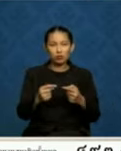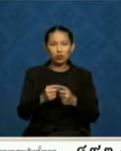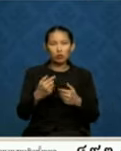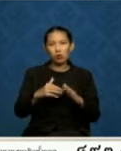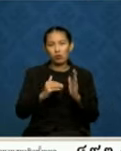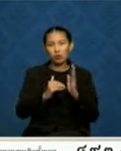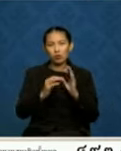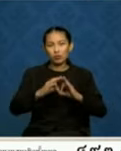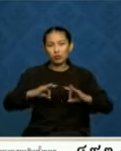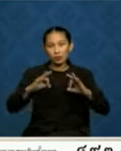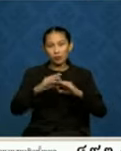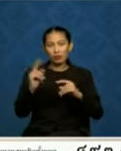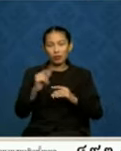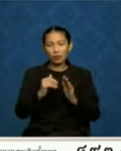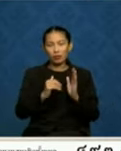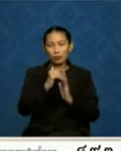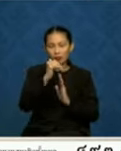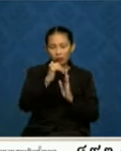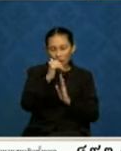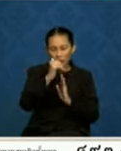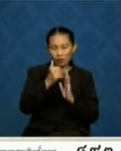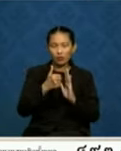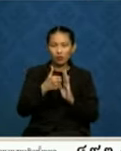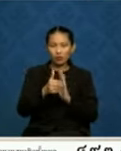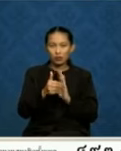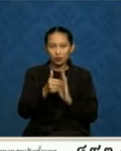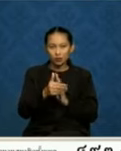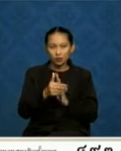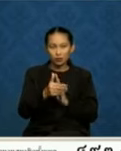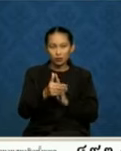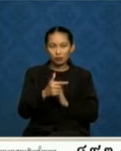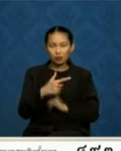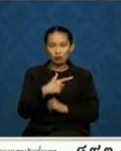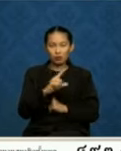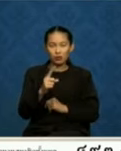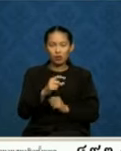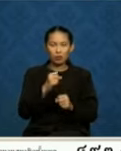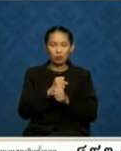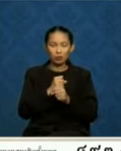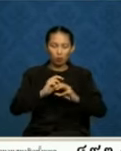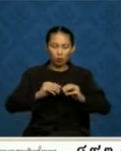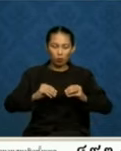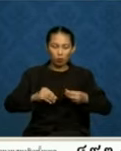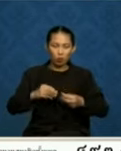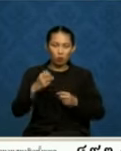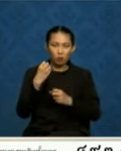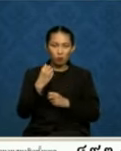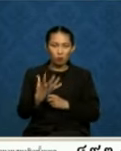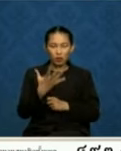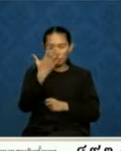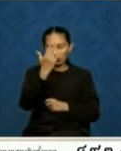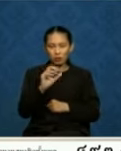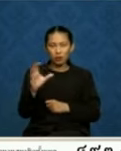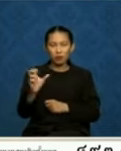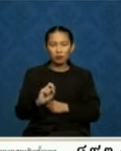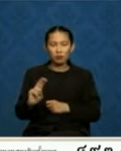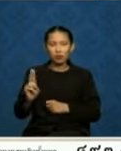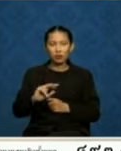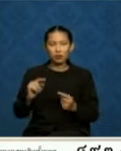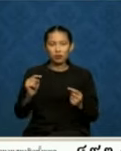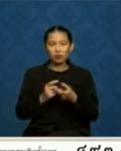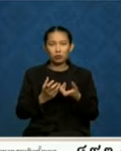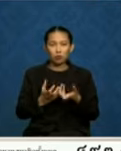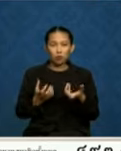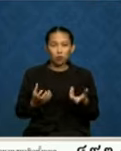าคเหนือและภาคตะวันออกเฉียงเหนือที่นิยมปลูกยาสูบกันเป็นจำนวนมากเพื่อนำมาใช้เป็นวัตถุดิบ